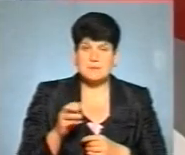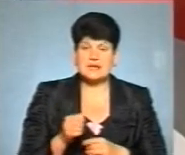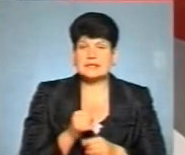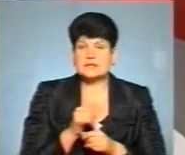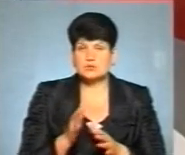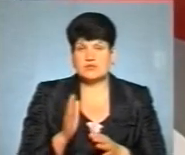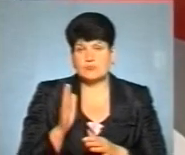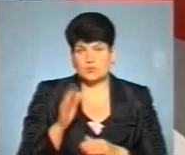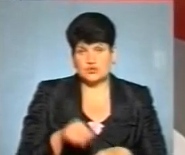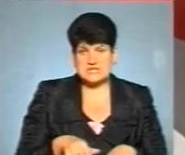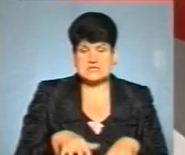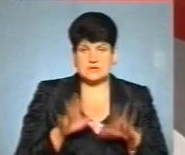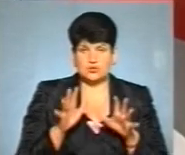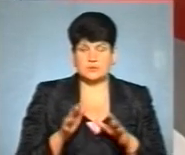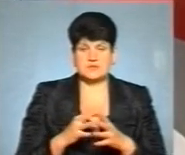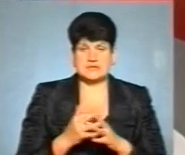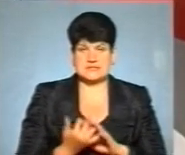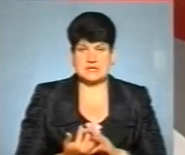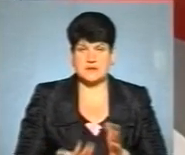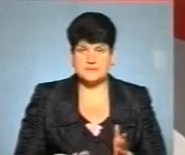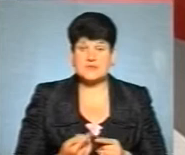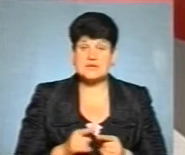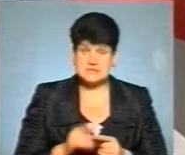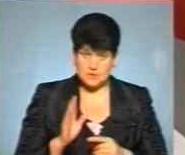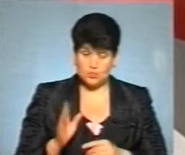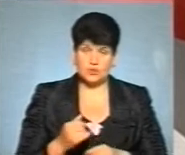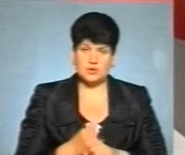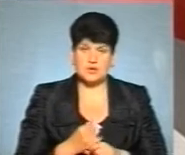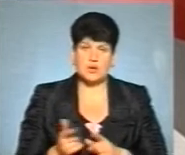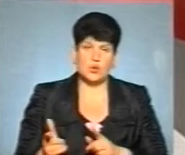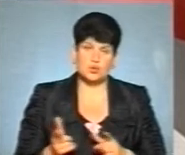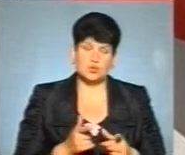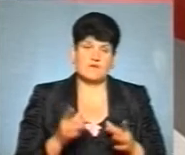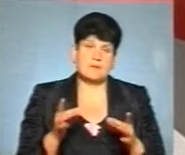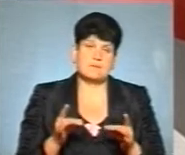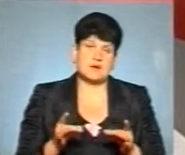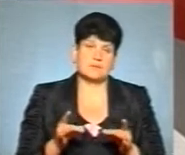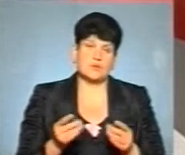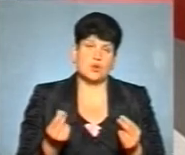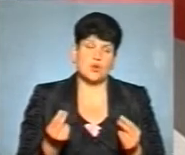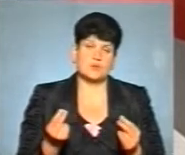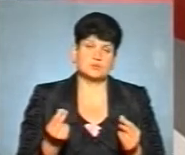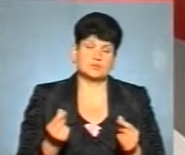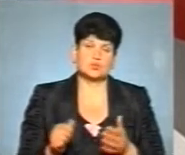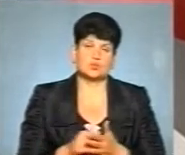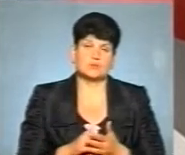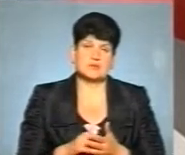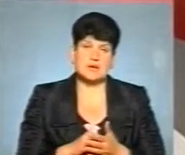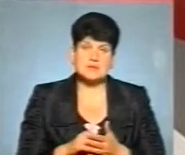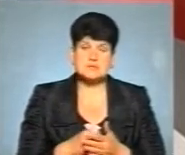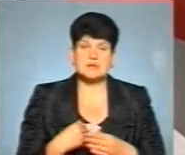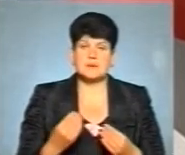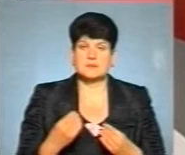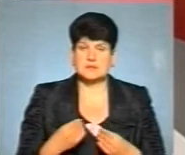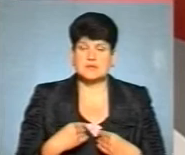в майбутньому затоплення даної частини села. І це буде робитись. Є готова розроблена проектно-кошторисна документація. Нам вже надали